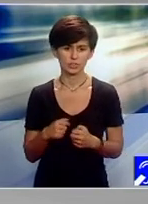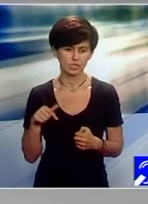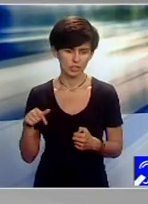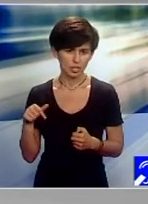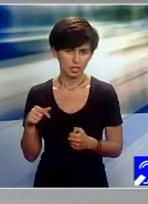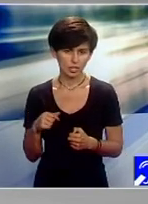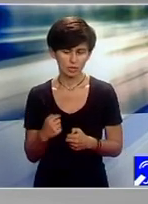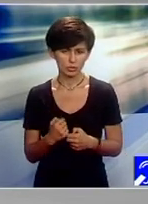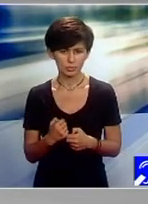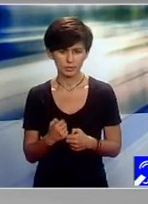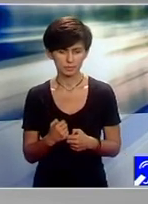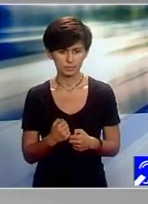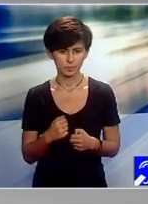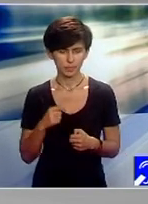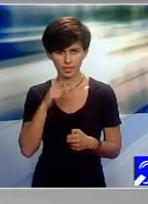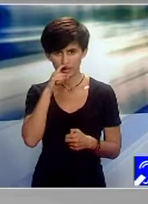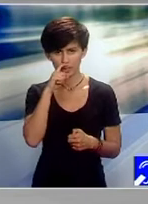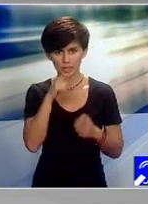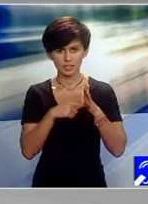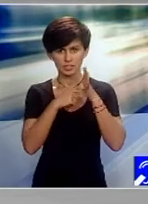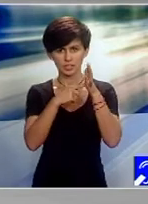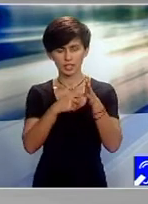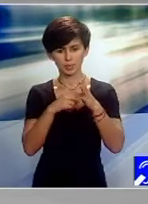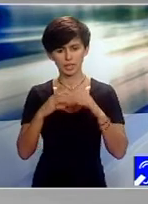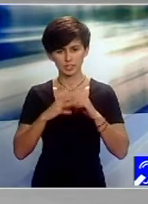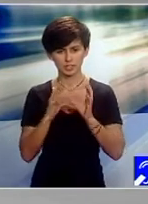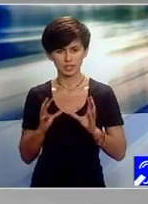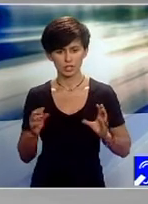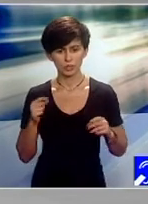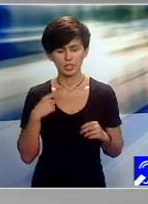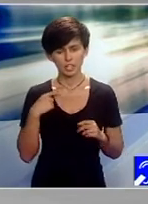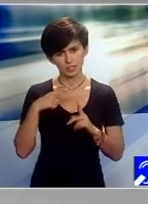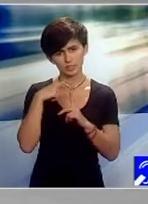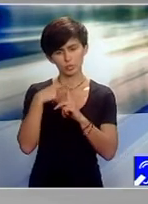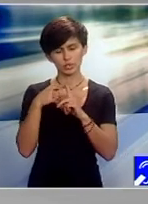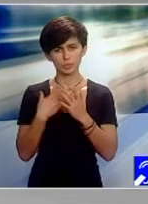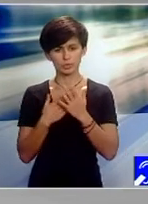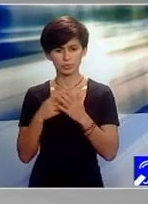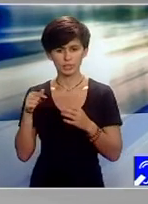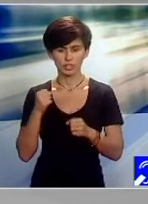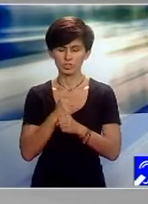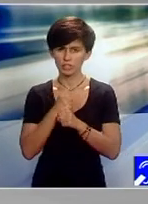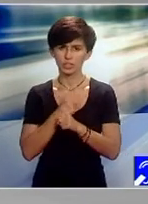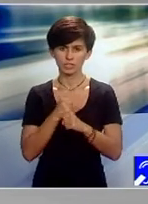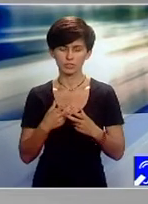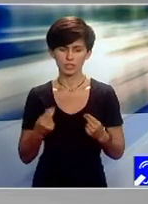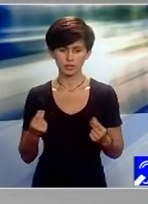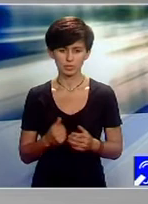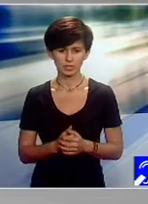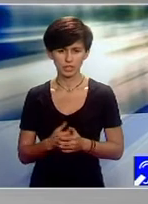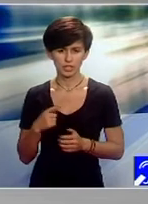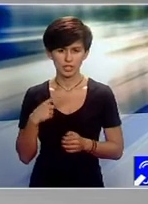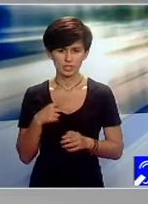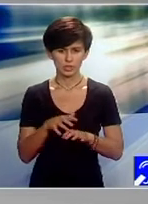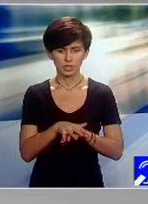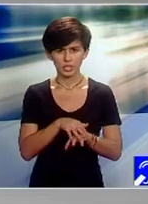că băieții reprezintă România, e un plus pentru ei și sunt muncitori. E o senzație unică